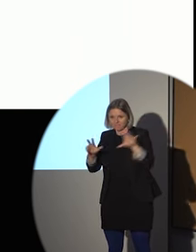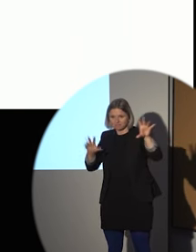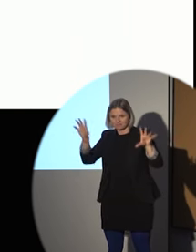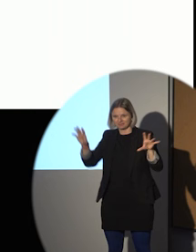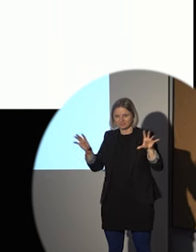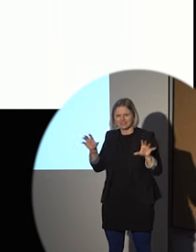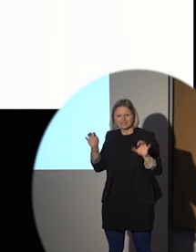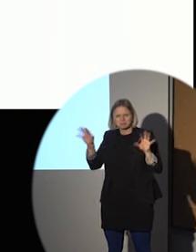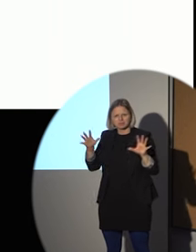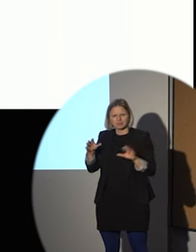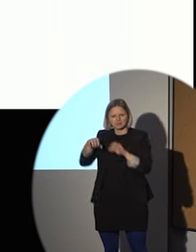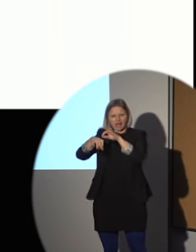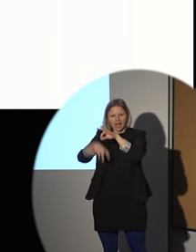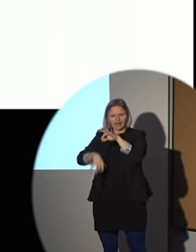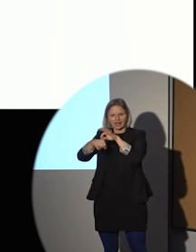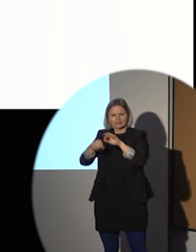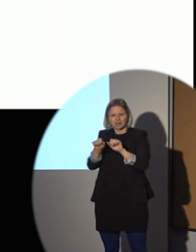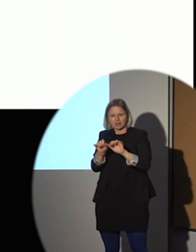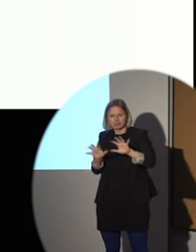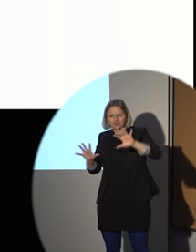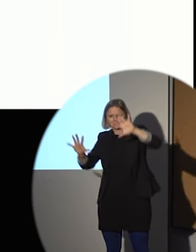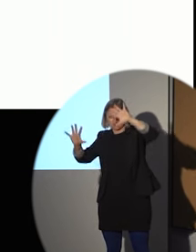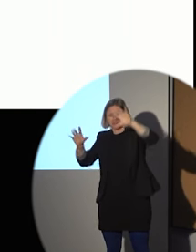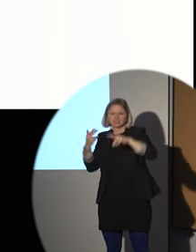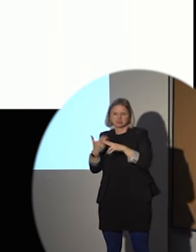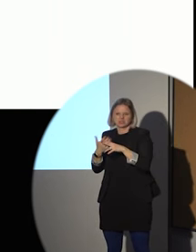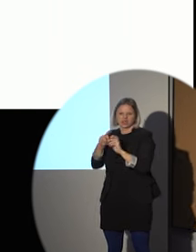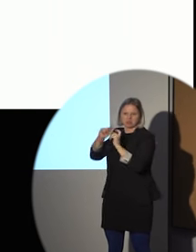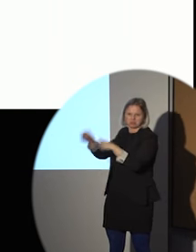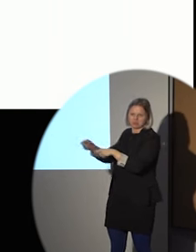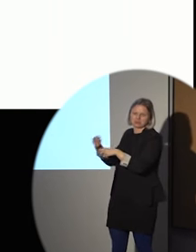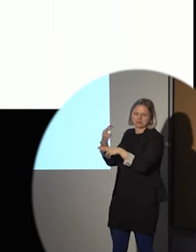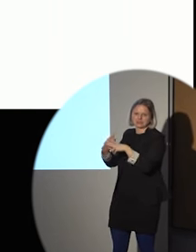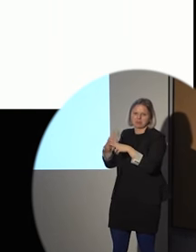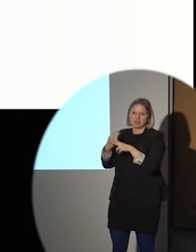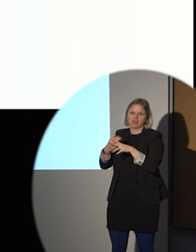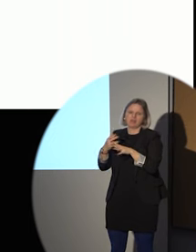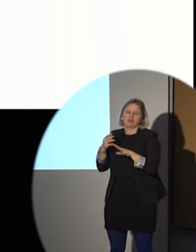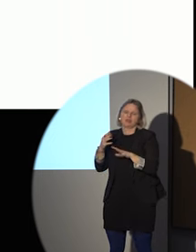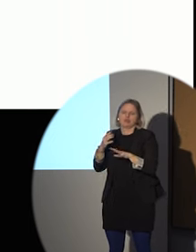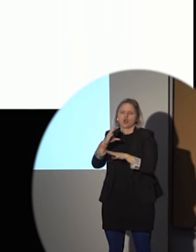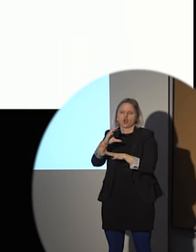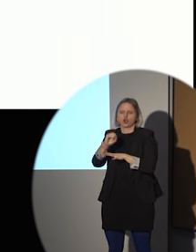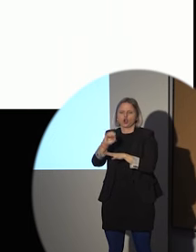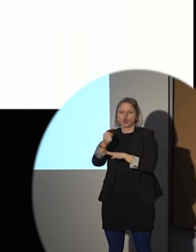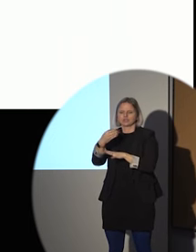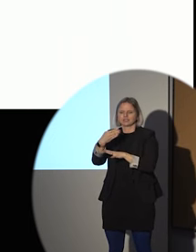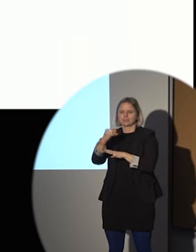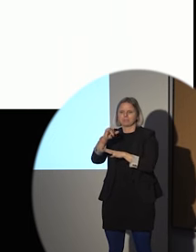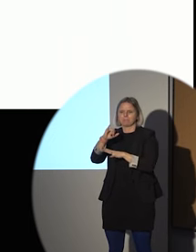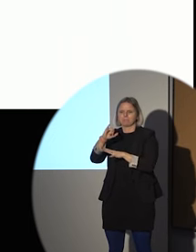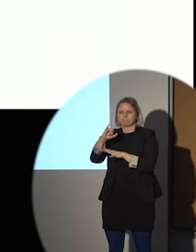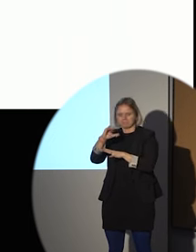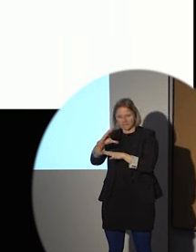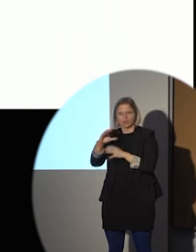une toile d'araignée, d'où l'appellation en anglais, le Cosmic Web ou le réseau cosmique. En fait, ce que vous voyez, c'est